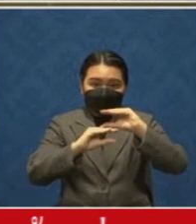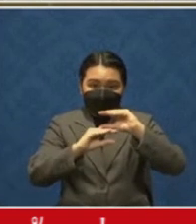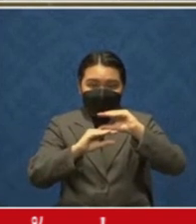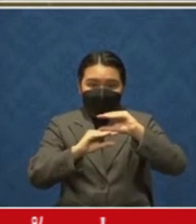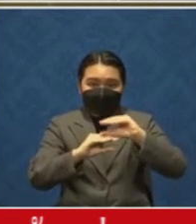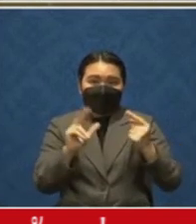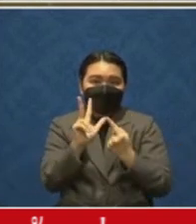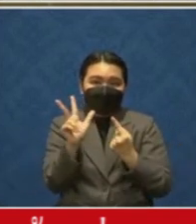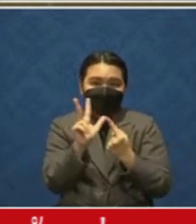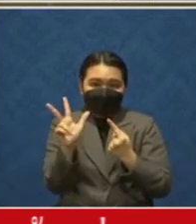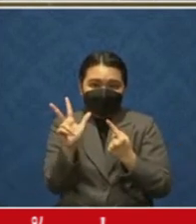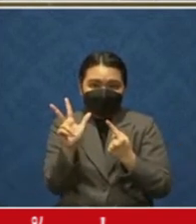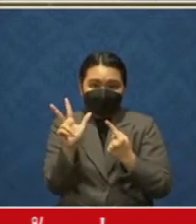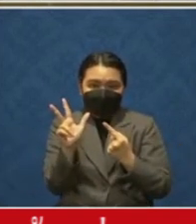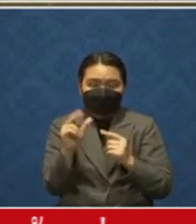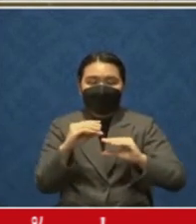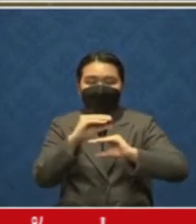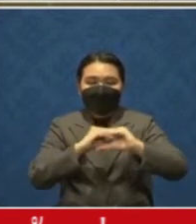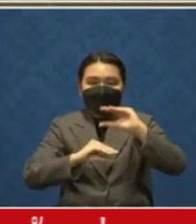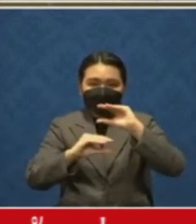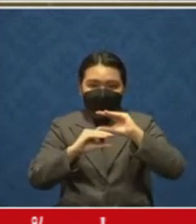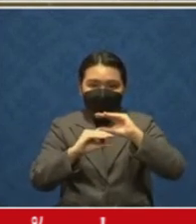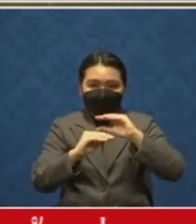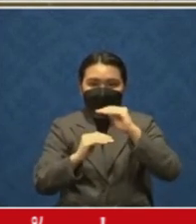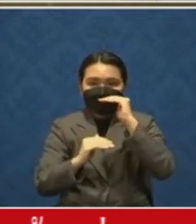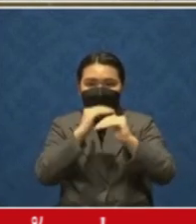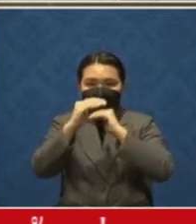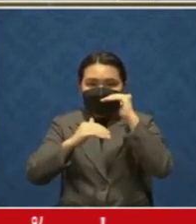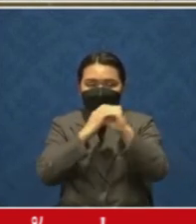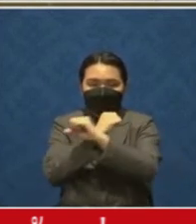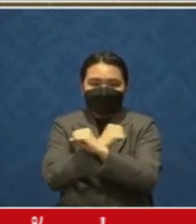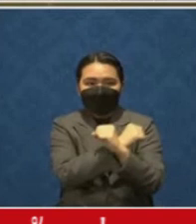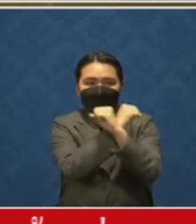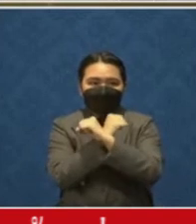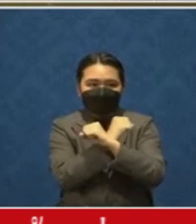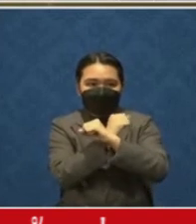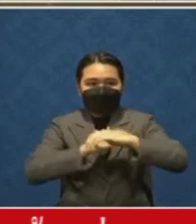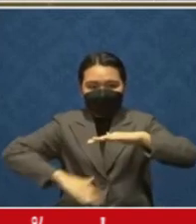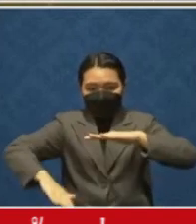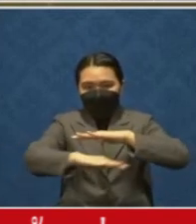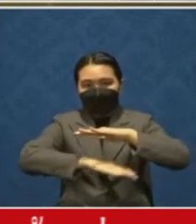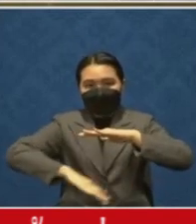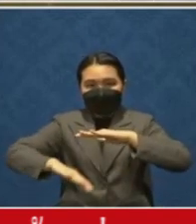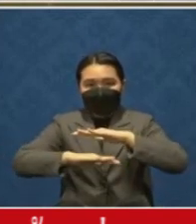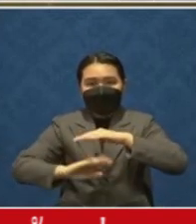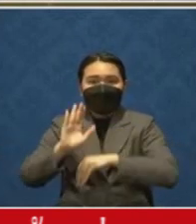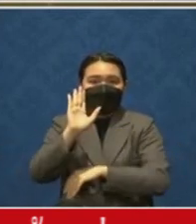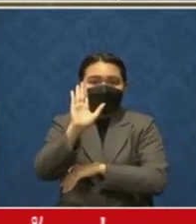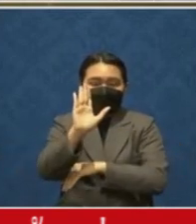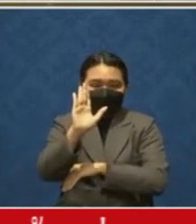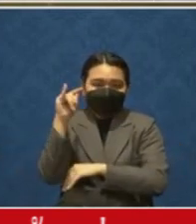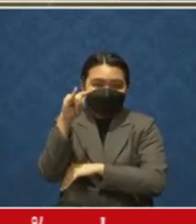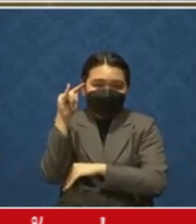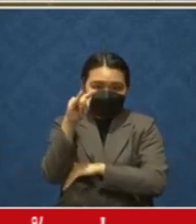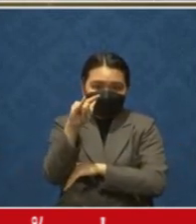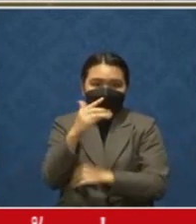ครงการต่อไปครับคือโครงการพัฒนาการป้องกันฐานที่ตั้งทางอากาศของกองทัพอ